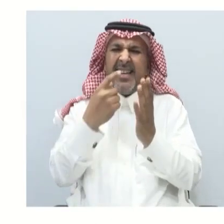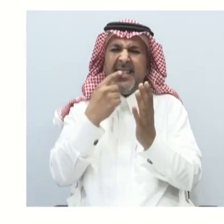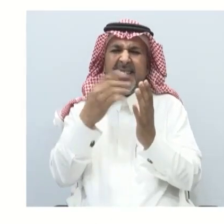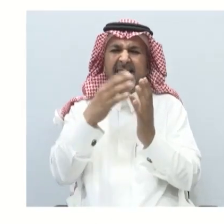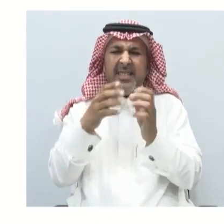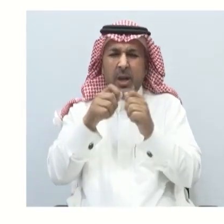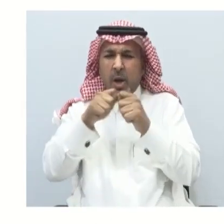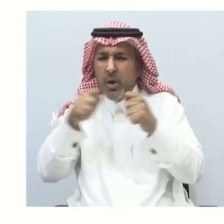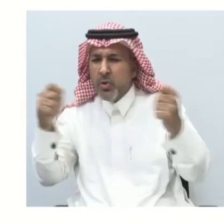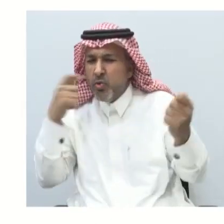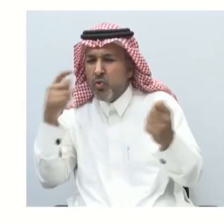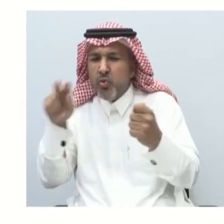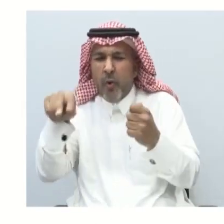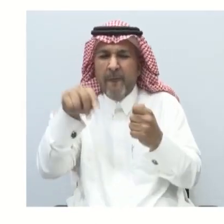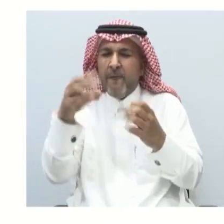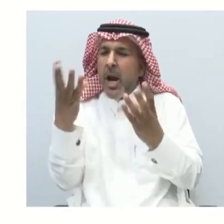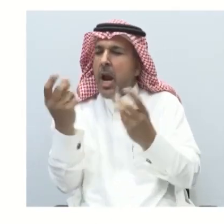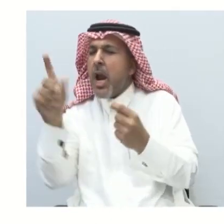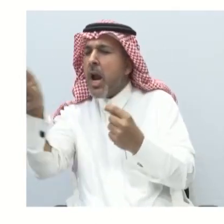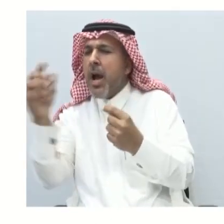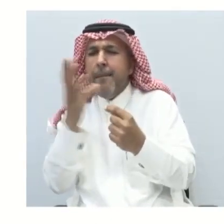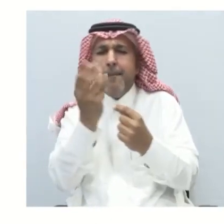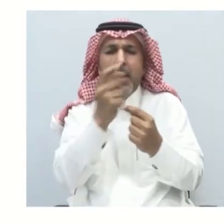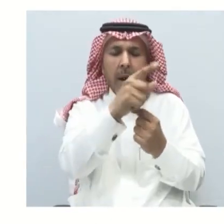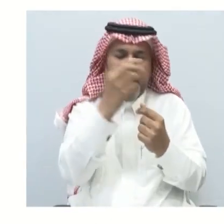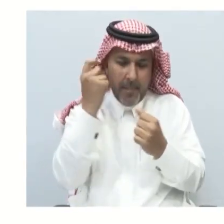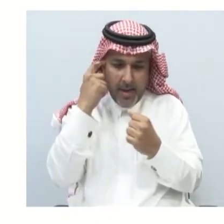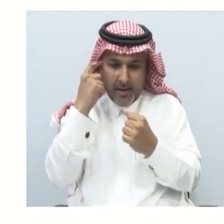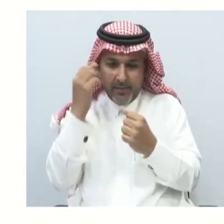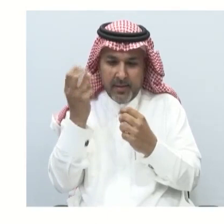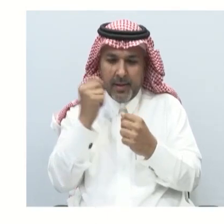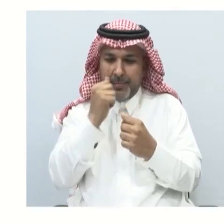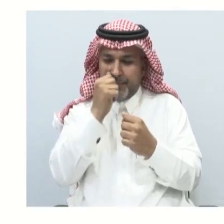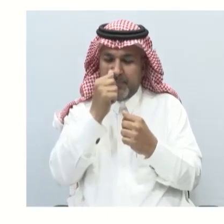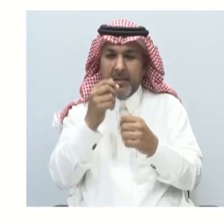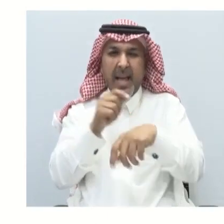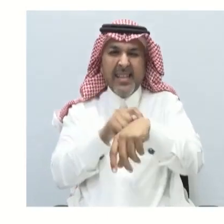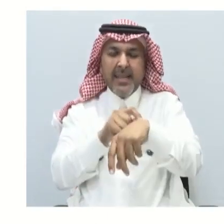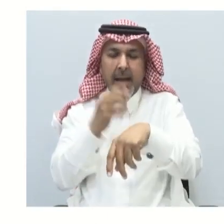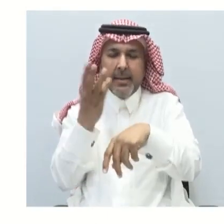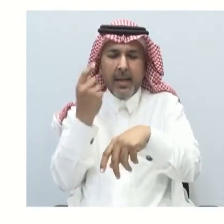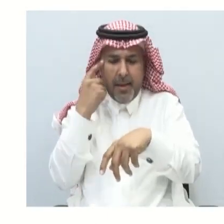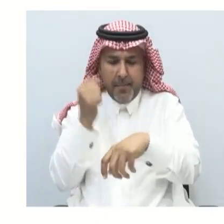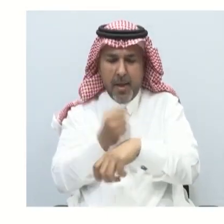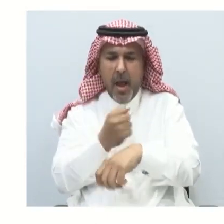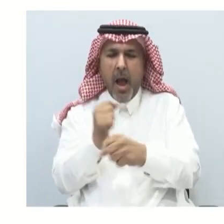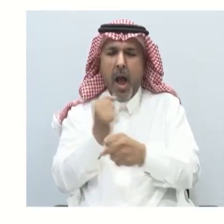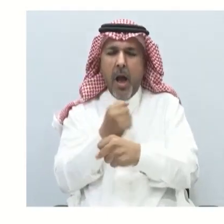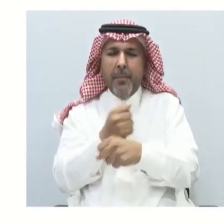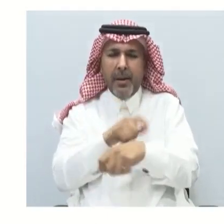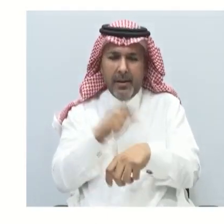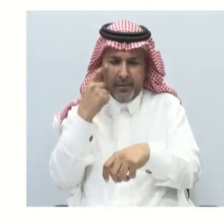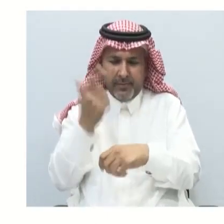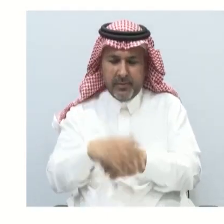ساعات وربع ساعتين ونص مثلا ساعه وثلث فبالتالي فيها فواصل وبالتالي ممكن يكون